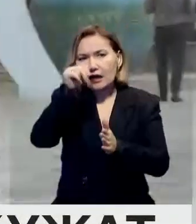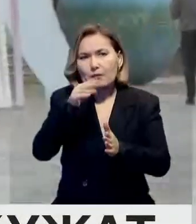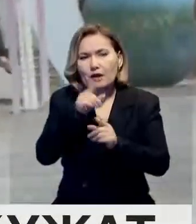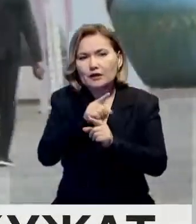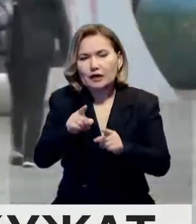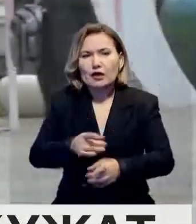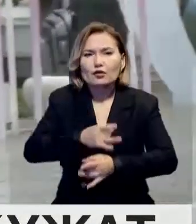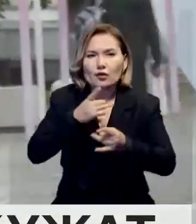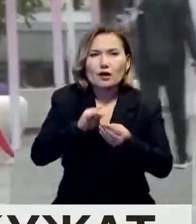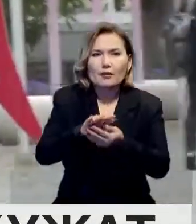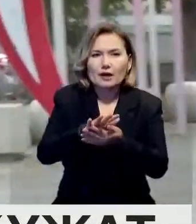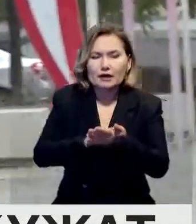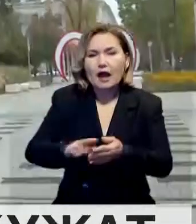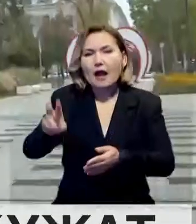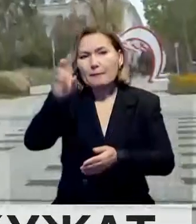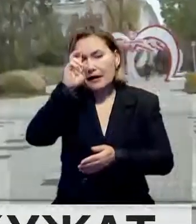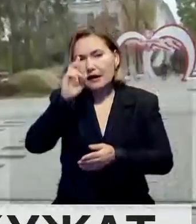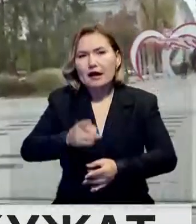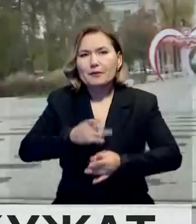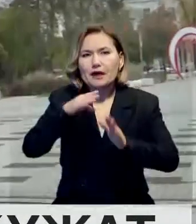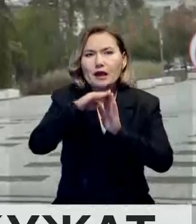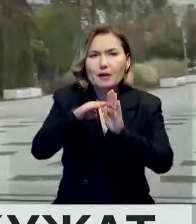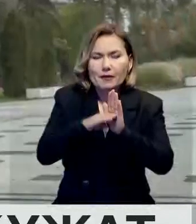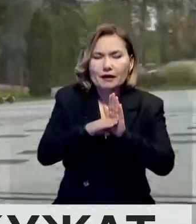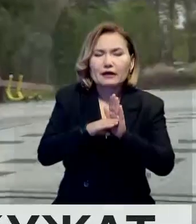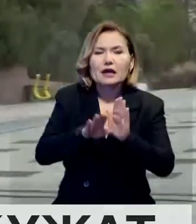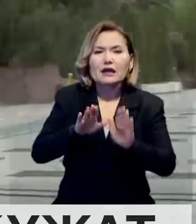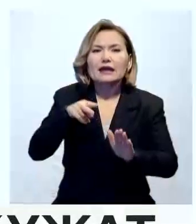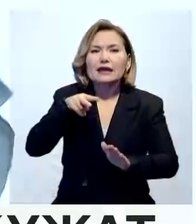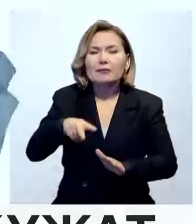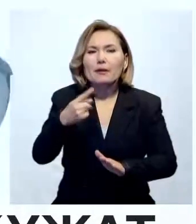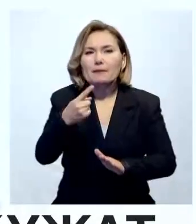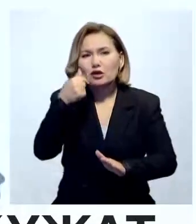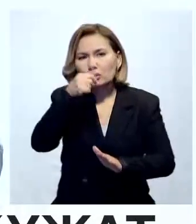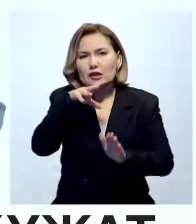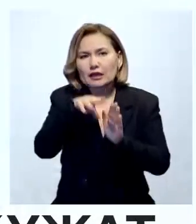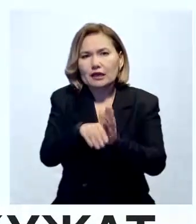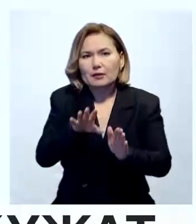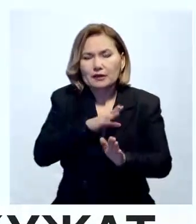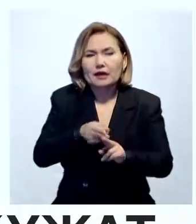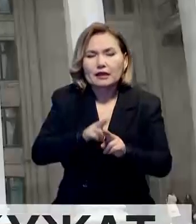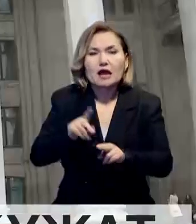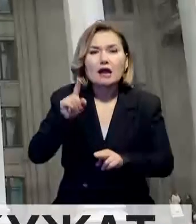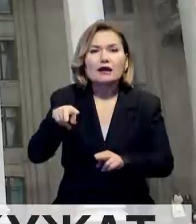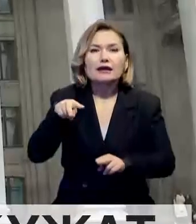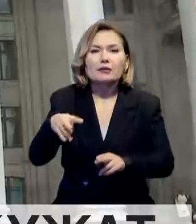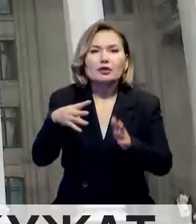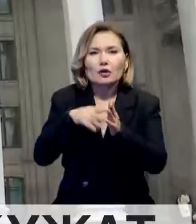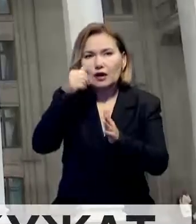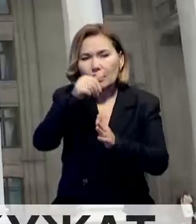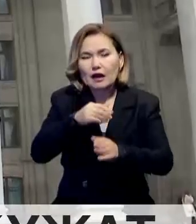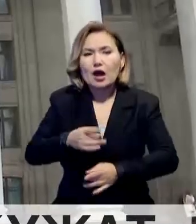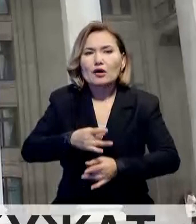бері тойланып келе жатқанымен мемлекеттік мерекелер тізіміне тек 2001 жылы енгізілді. Дегенмен 2009